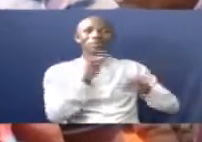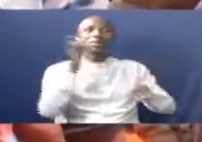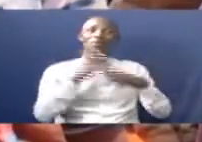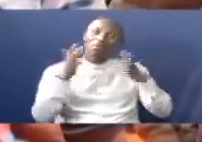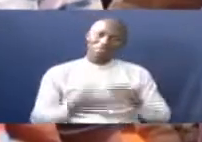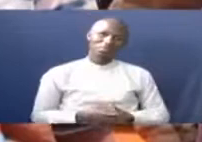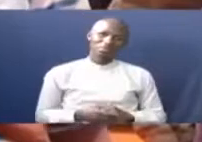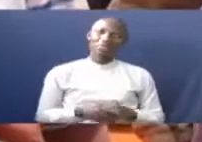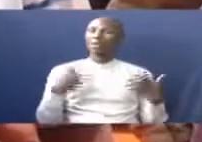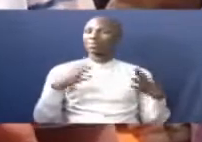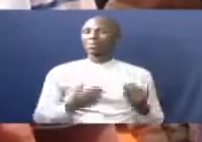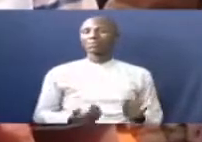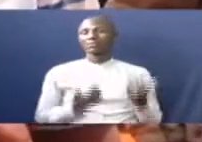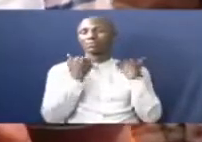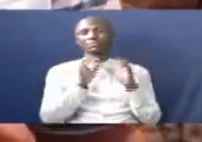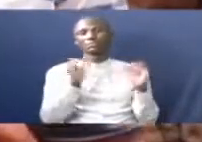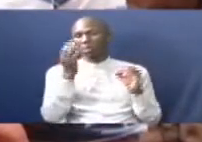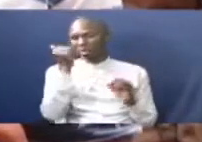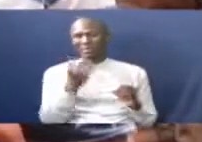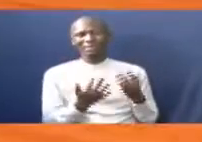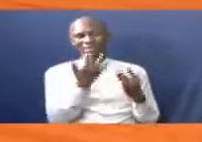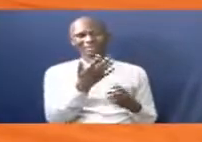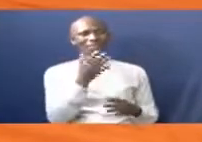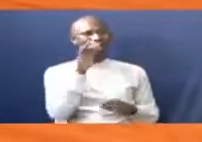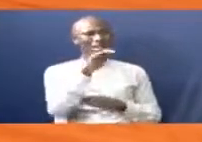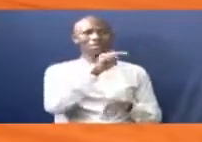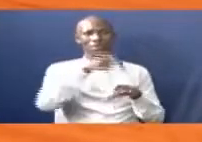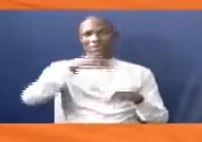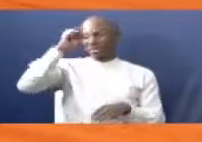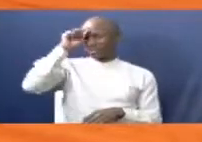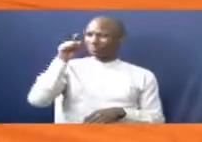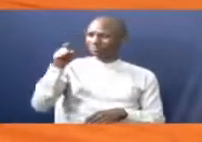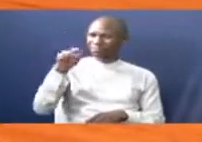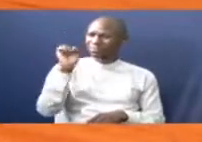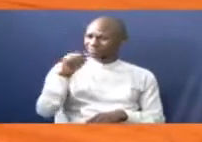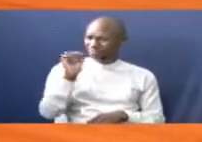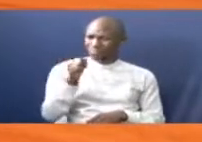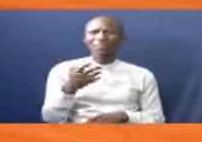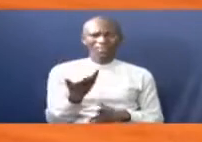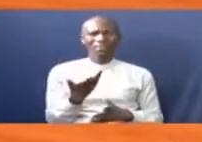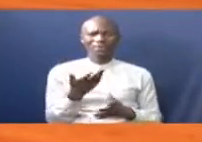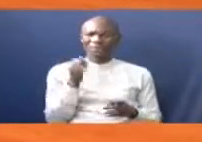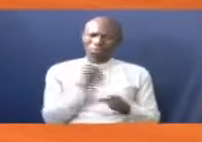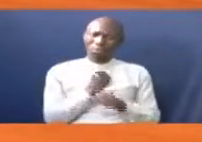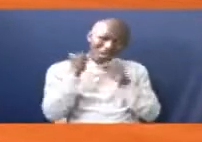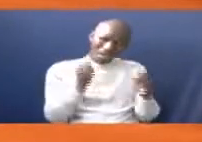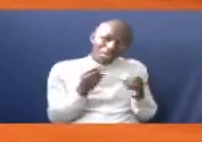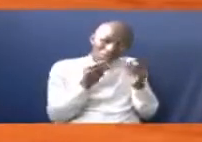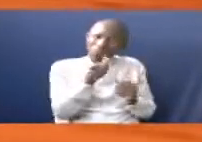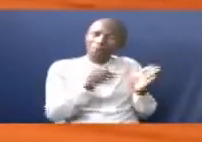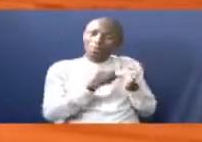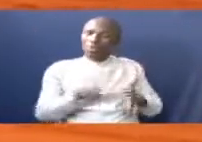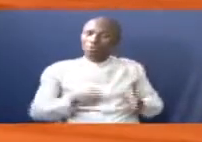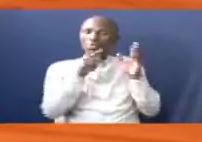keto. Andoma yoko mamu uwe nondu wa keto. Tuekolia selekale la nene. Ebi ne mbato ni lebi ne awa. Ne kana